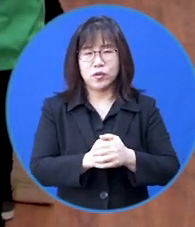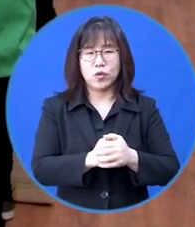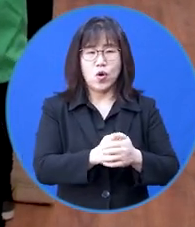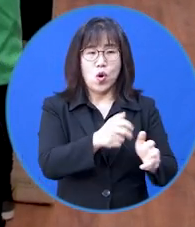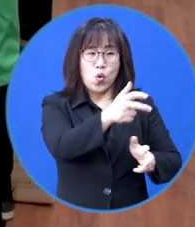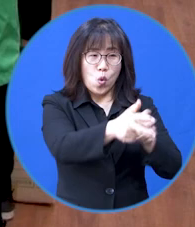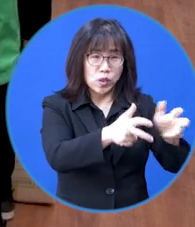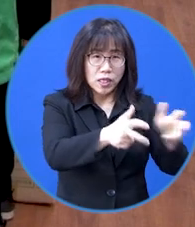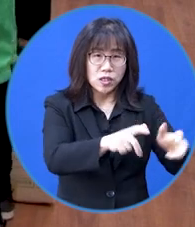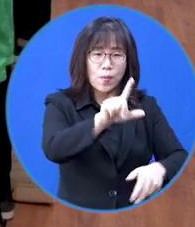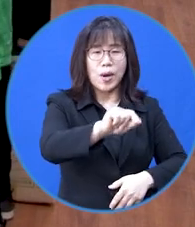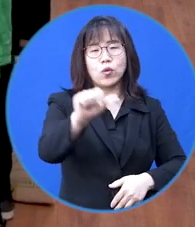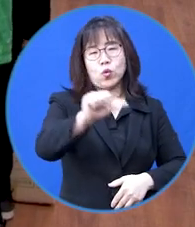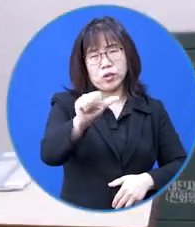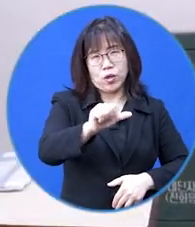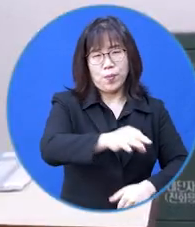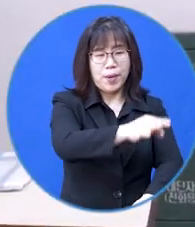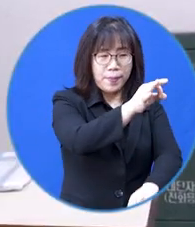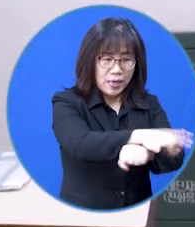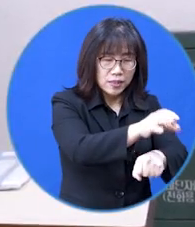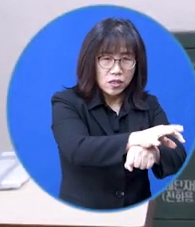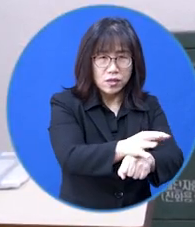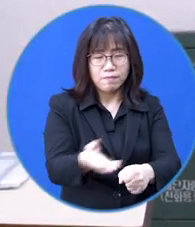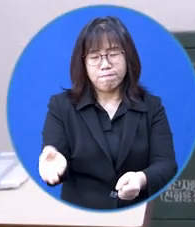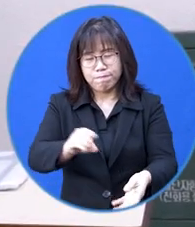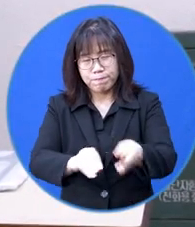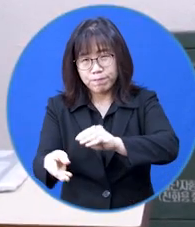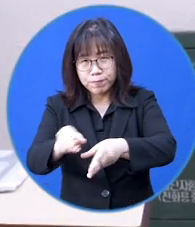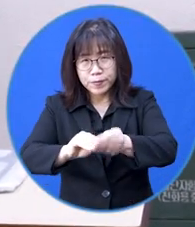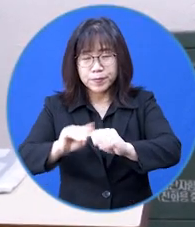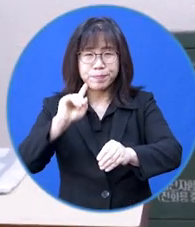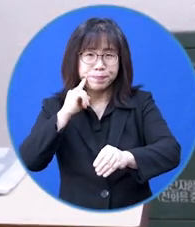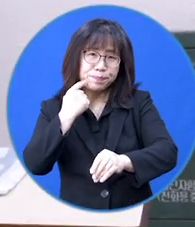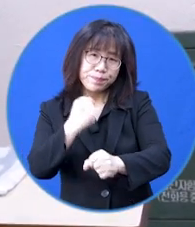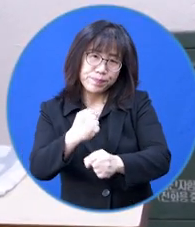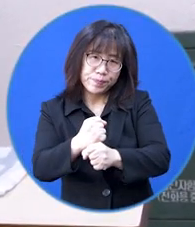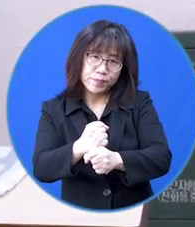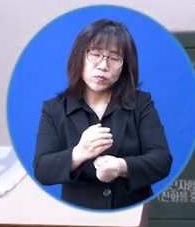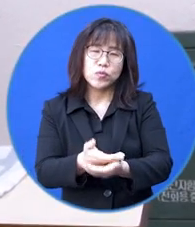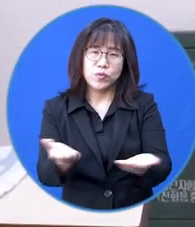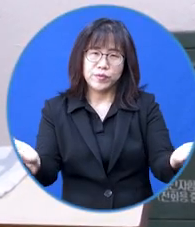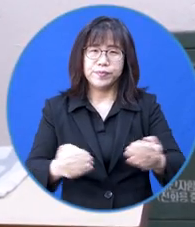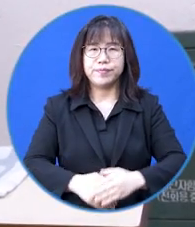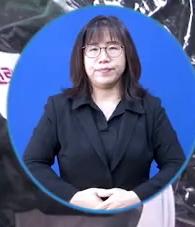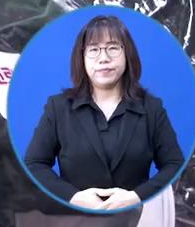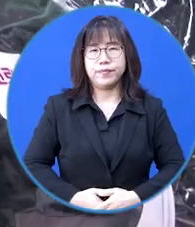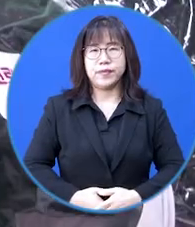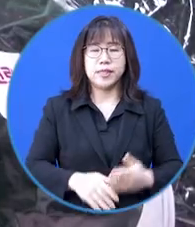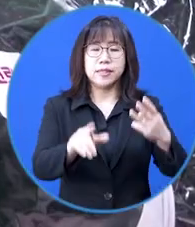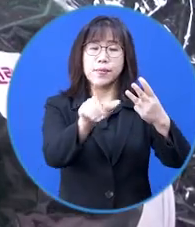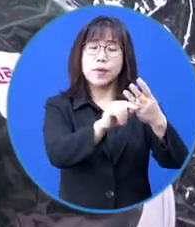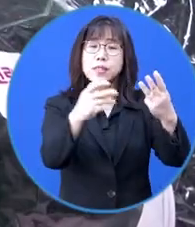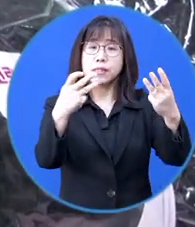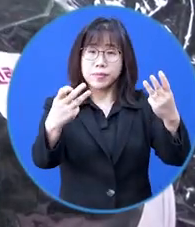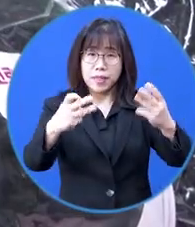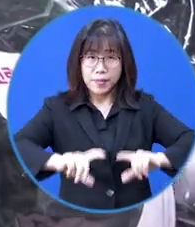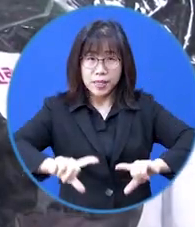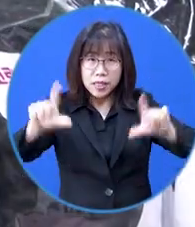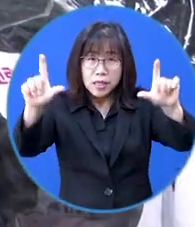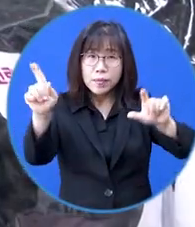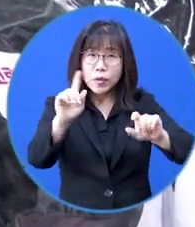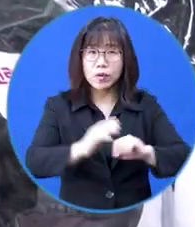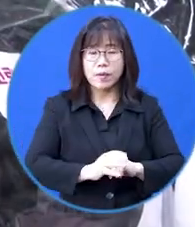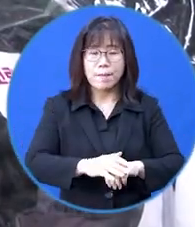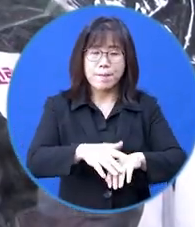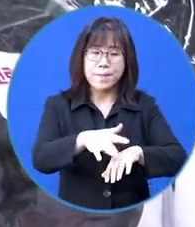면마스크 15,000매를 구입해 직접 가공하고 포장해 지원합니다. 지난 3월 13일 완성된